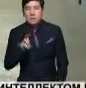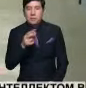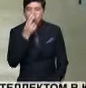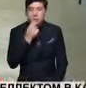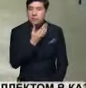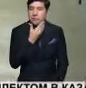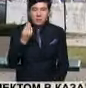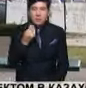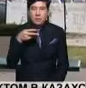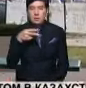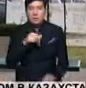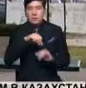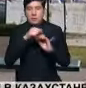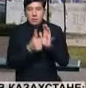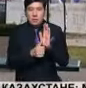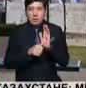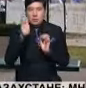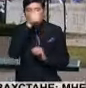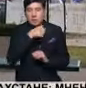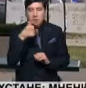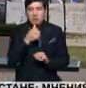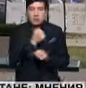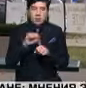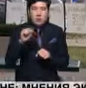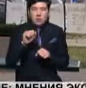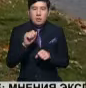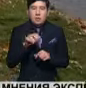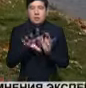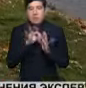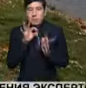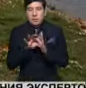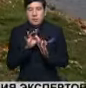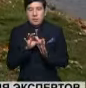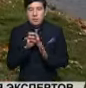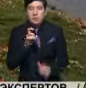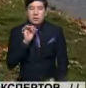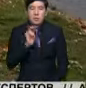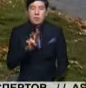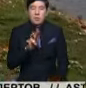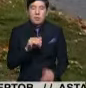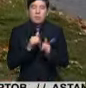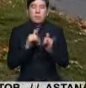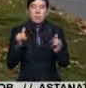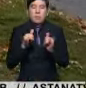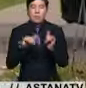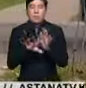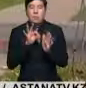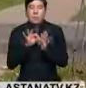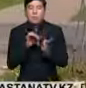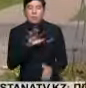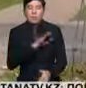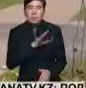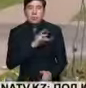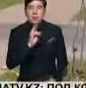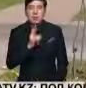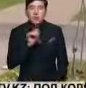В 2016 году он одержал победу именно благодаря выборщикам. Хотя большинство избирателей были за Хиллари